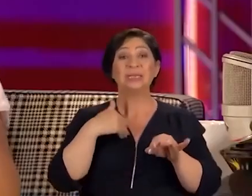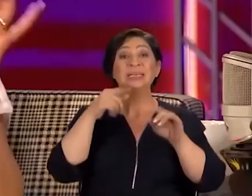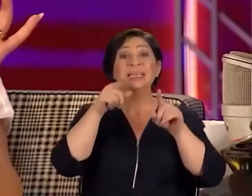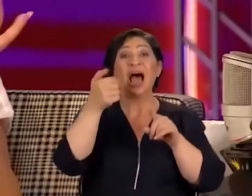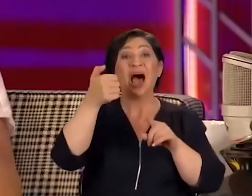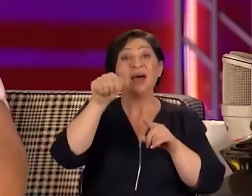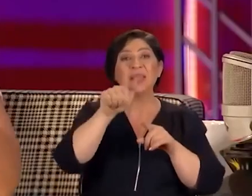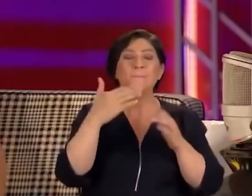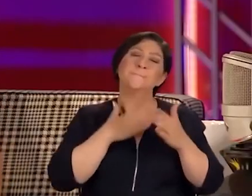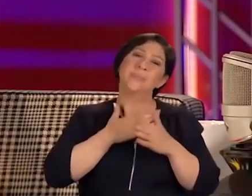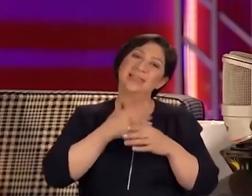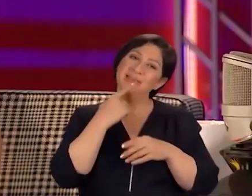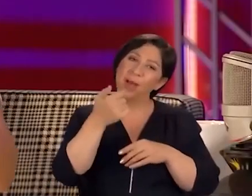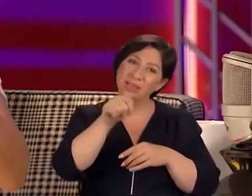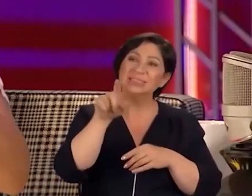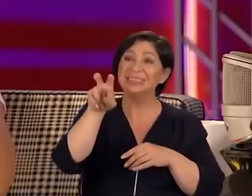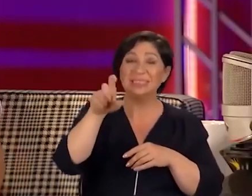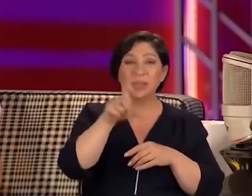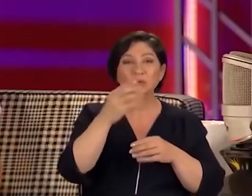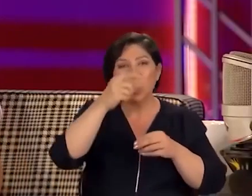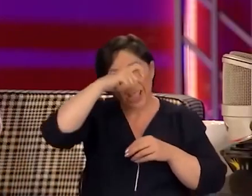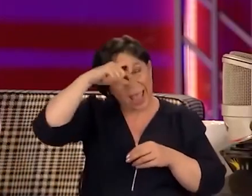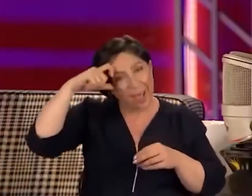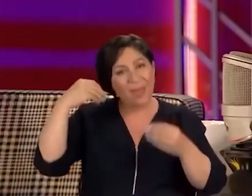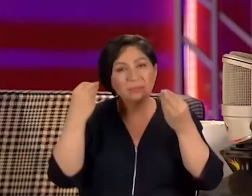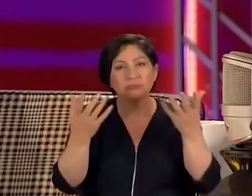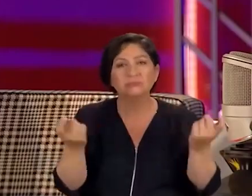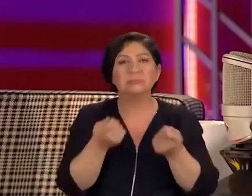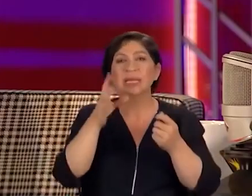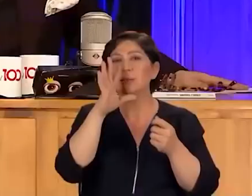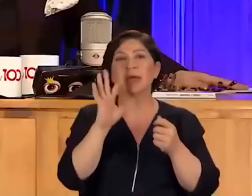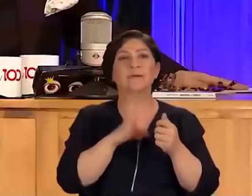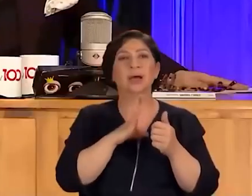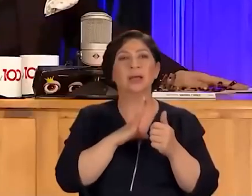ona 6 ay, ben diyeyim 6 ay, siz deyin 8 ay. O kadar emek verdik. O kadar emek verdi.